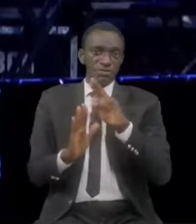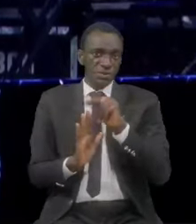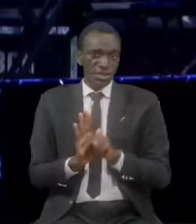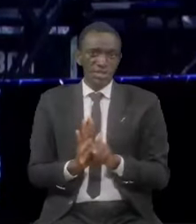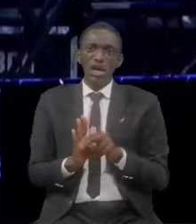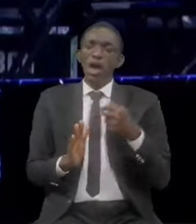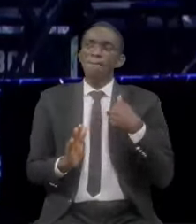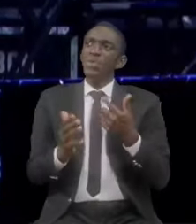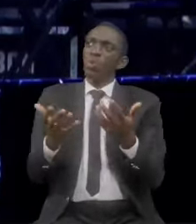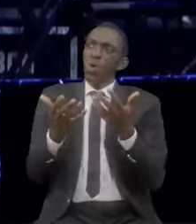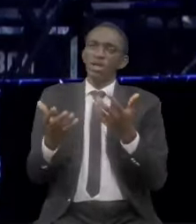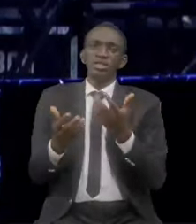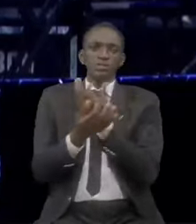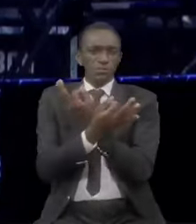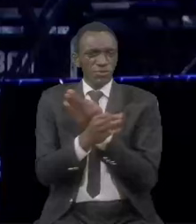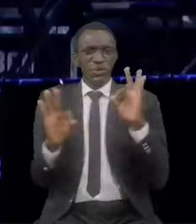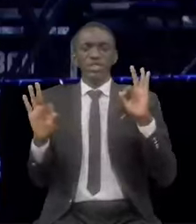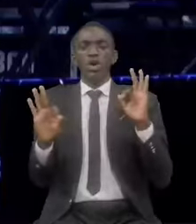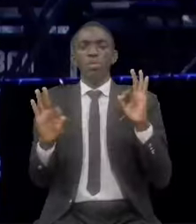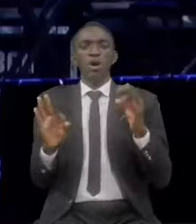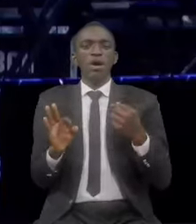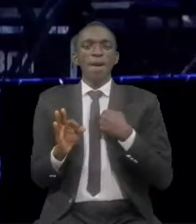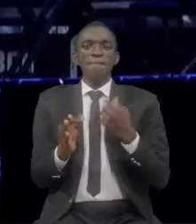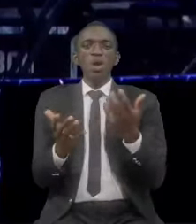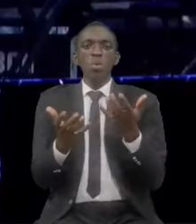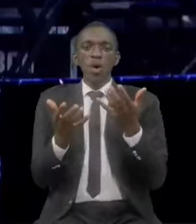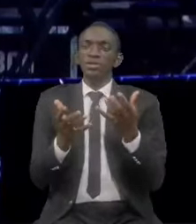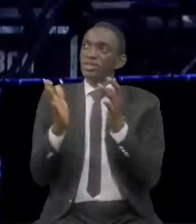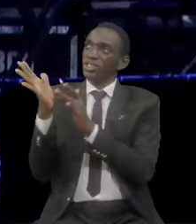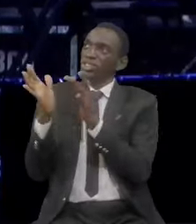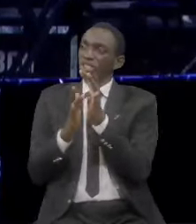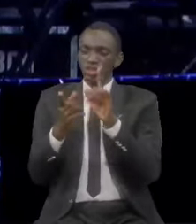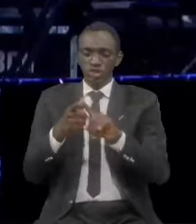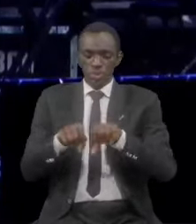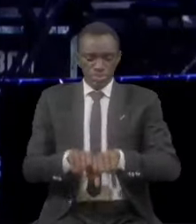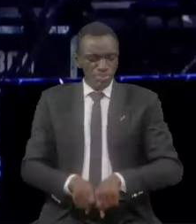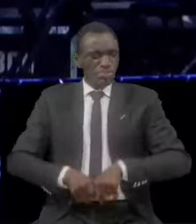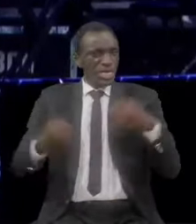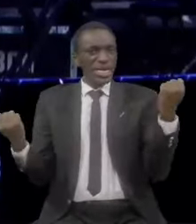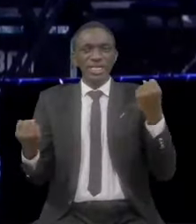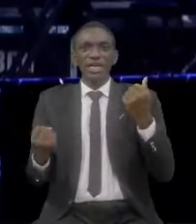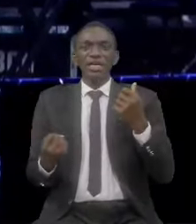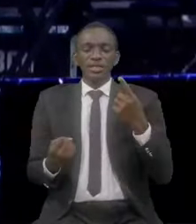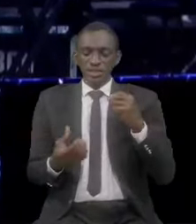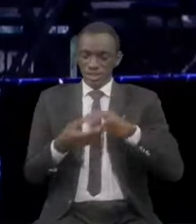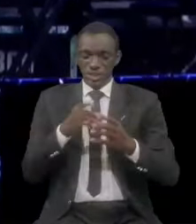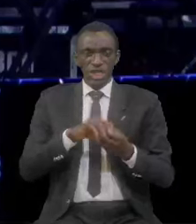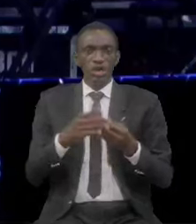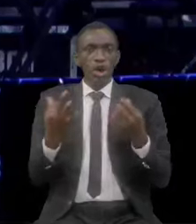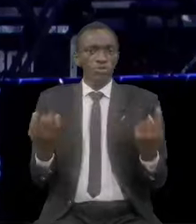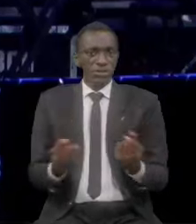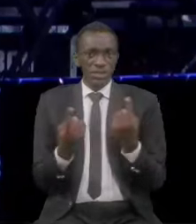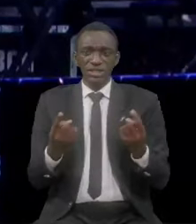la libération, la liberté. Je veux que Christ brise les chaînes du